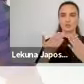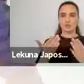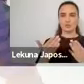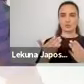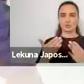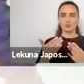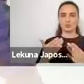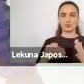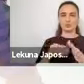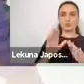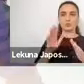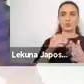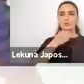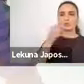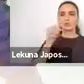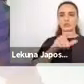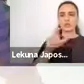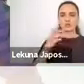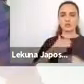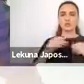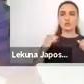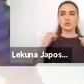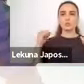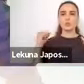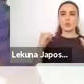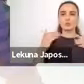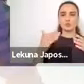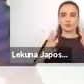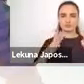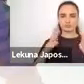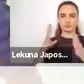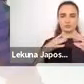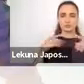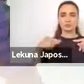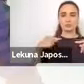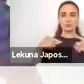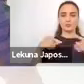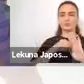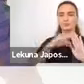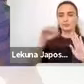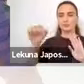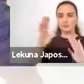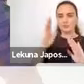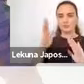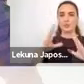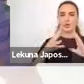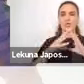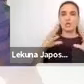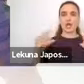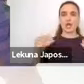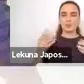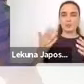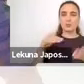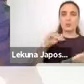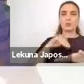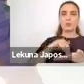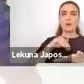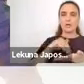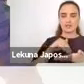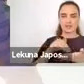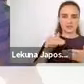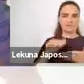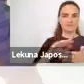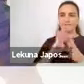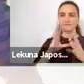უკიდევ უფრო დიდებს აქვთ, აი სპორტული აქტივობებიც, მაგალითად, ფეხბურთზე შევიყვანთ თუ რაგბი იქნება თუ ბალეტი იქნება, ხო, ეს